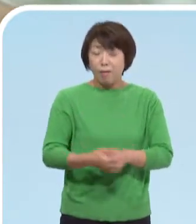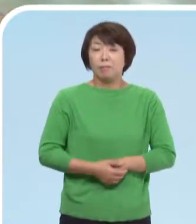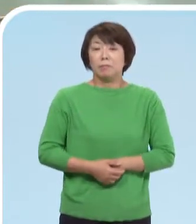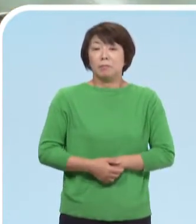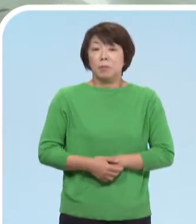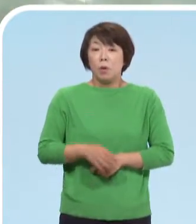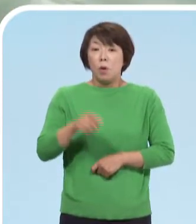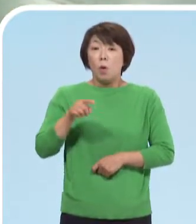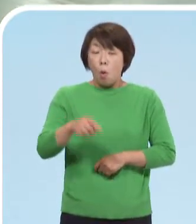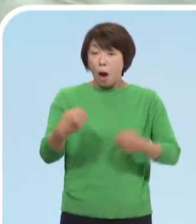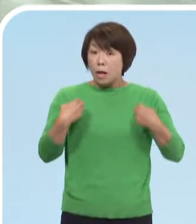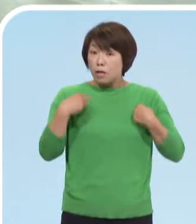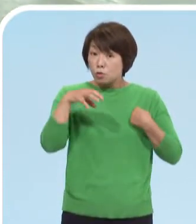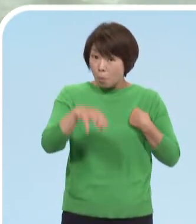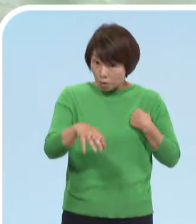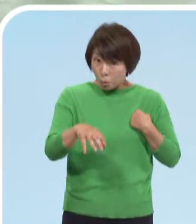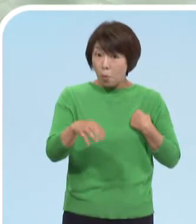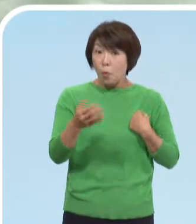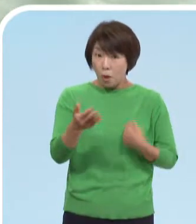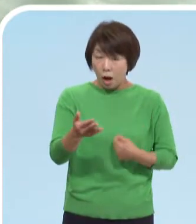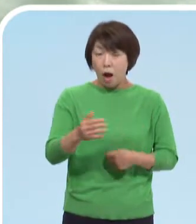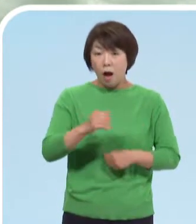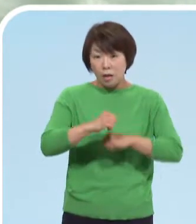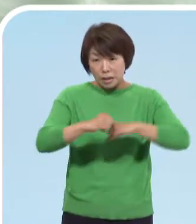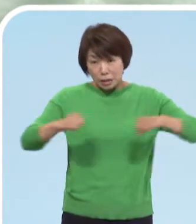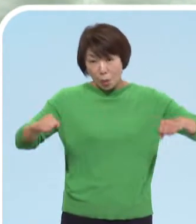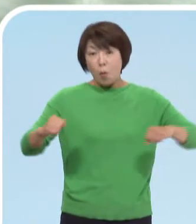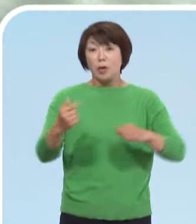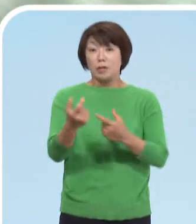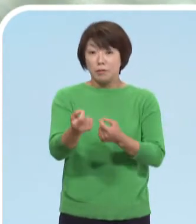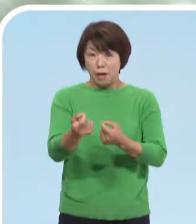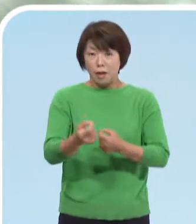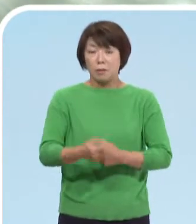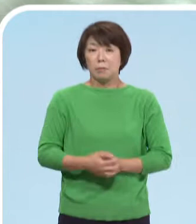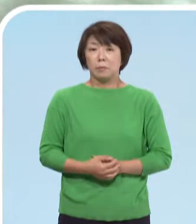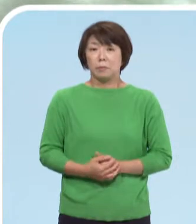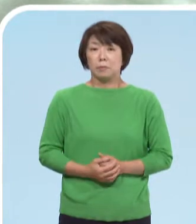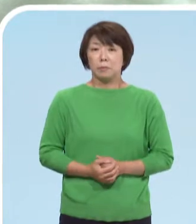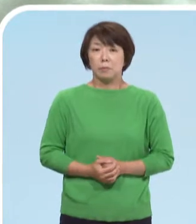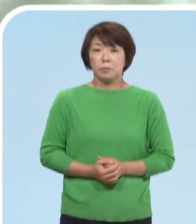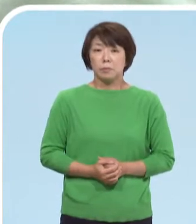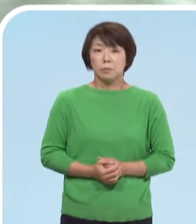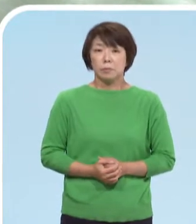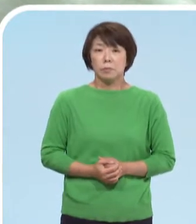ね。ここは練習場でしょうか。すごく広いですね。